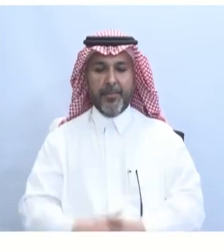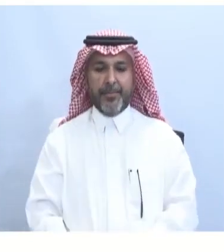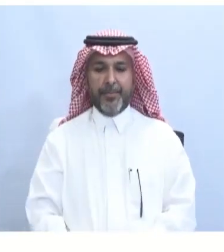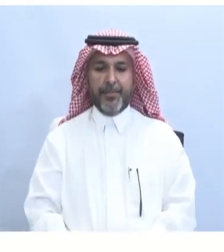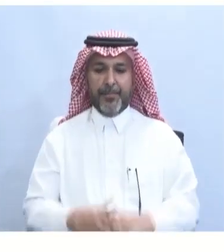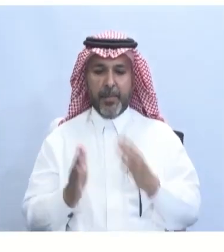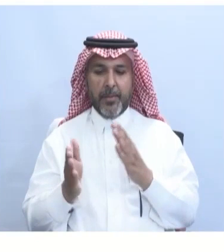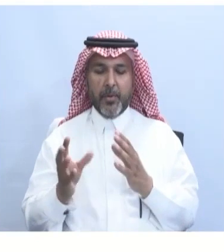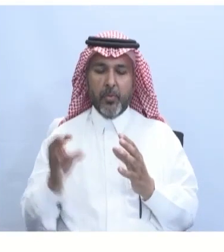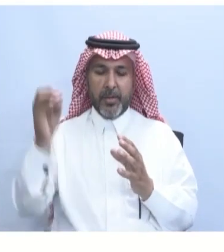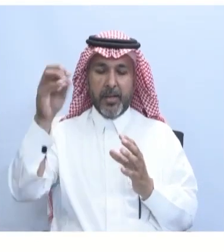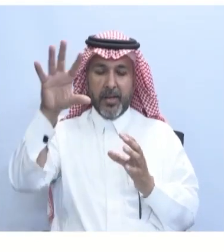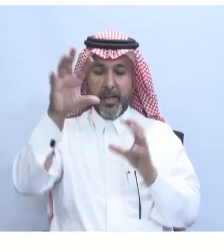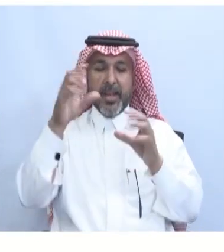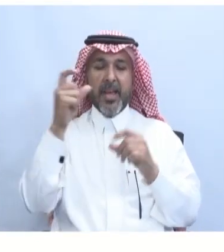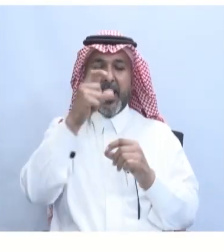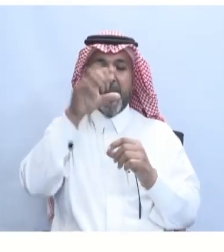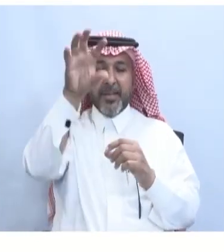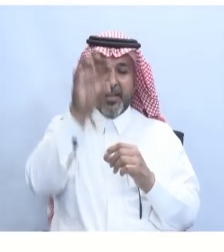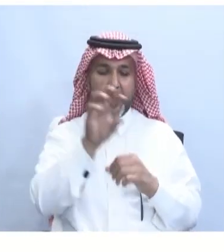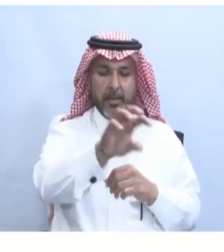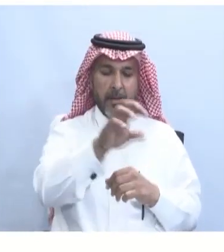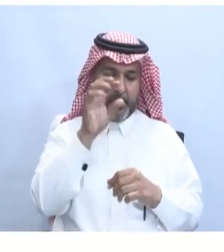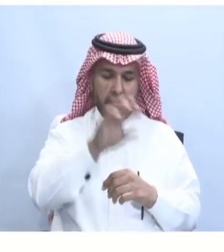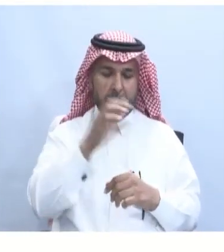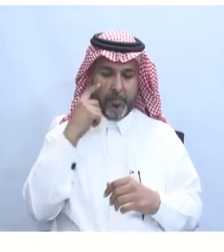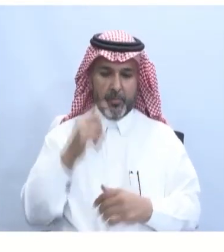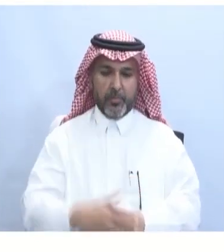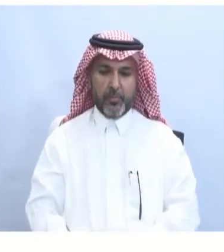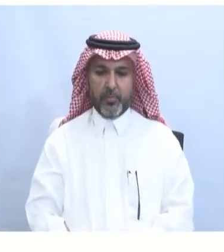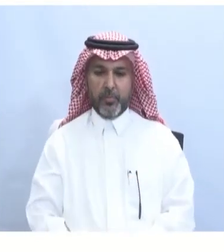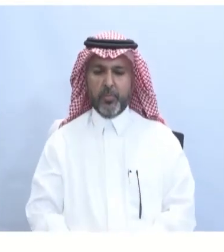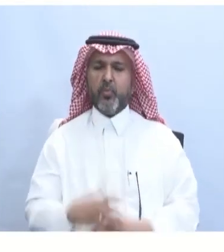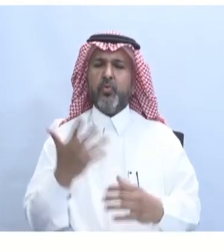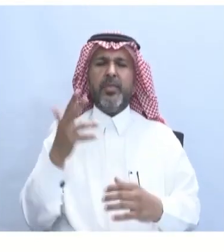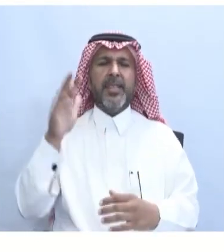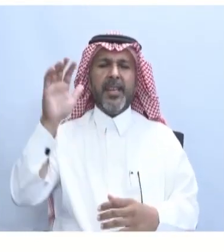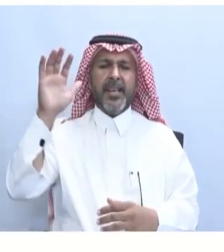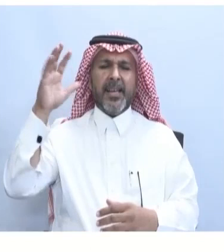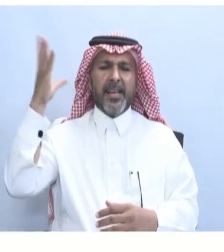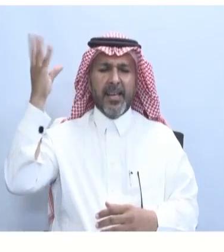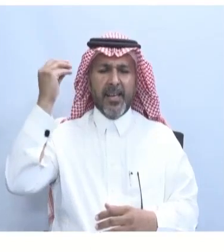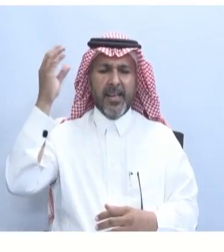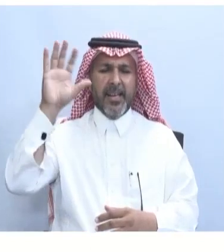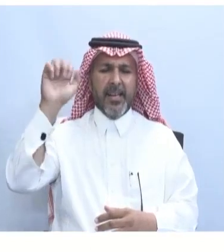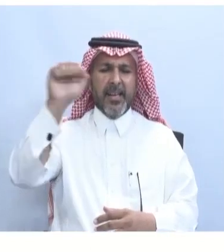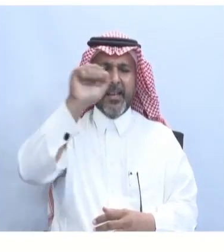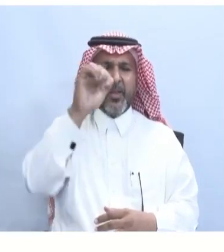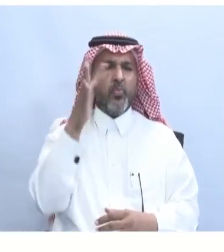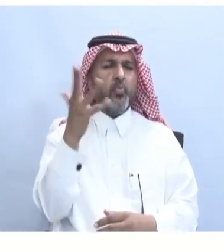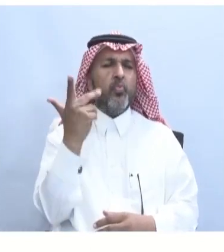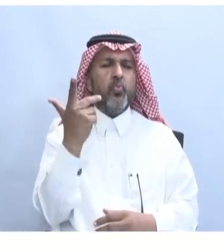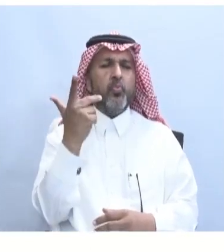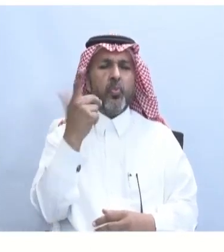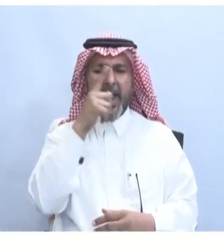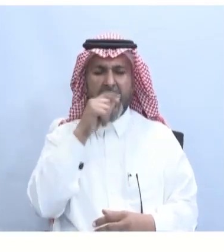الفراغات التاليه بما يناسبها الحضاره هي جميع ما ينجزه من احسنتم جميع ما